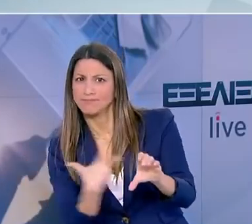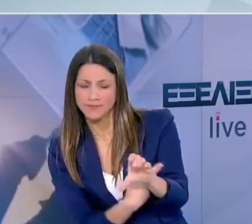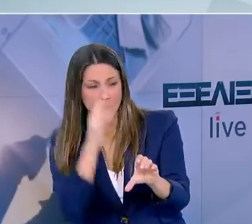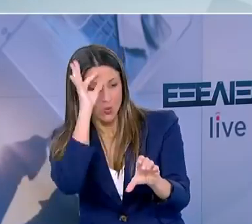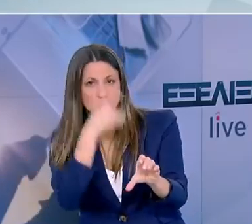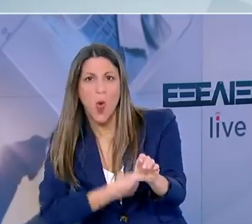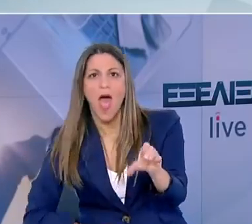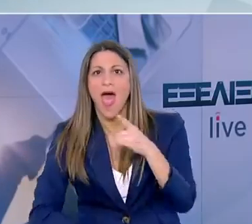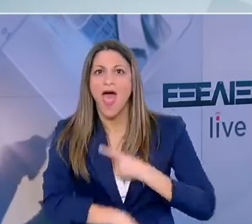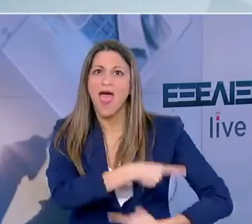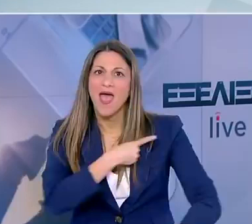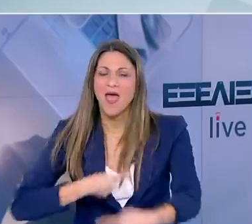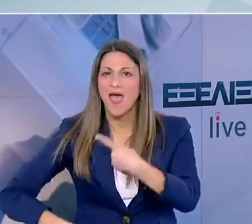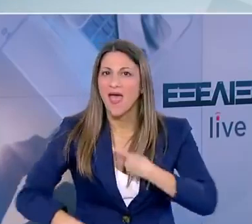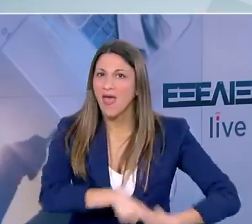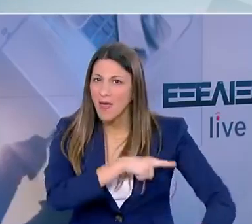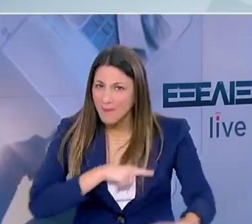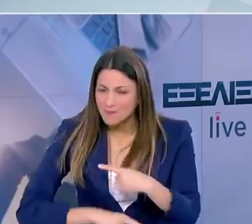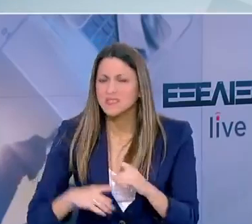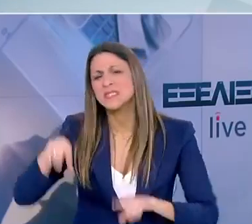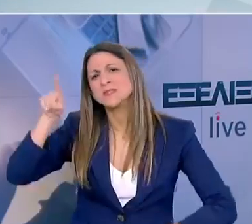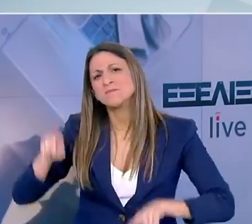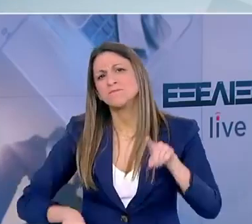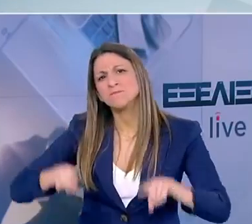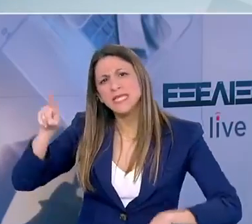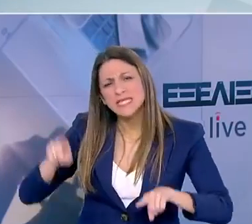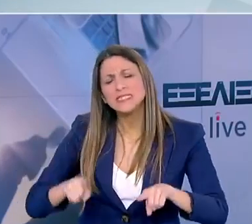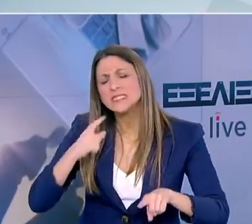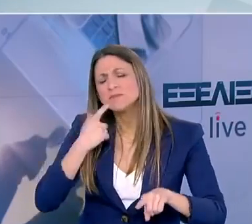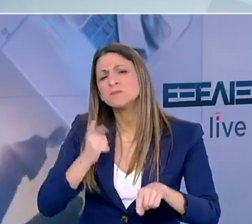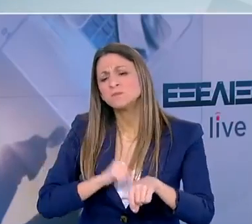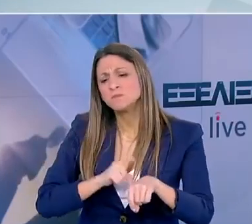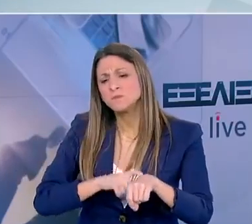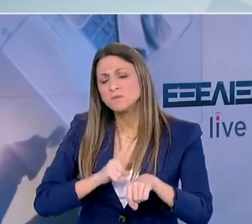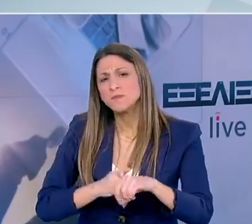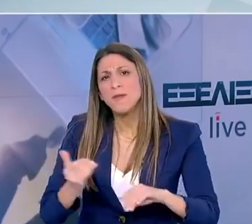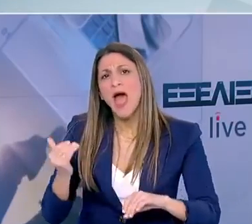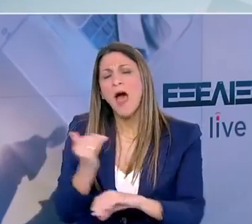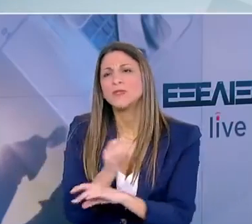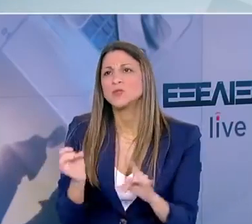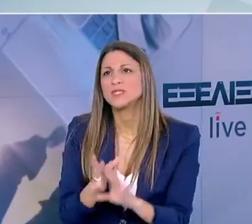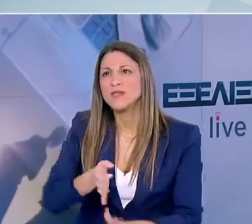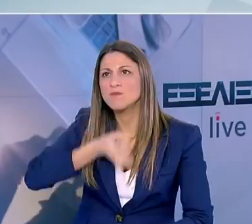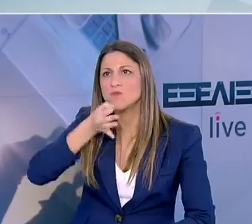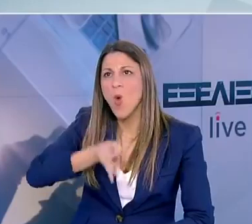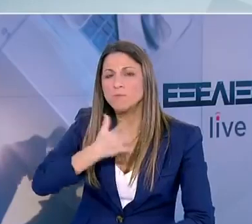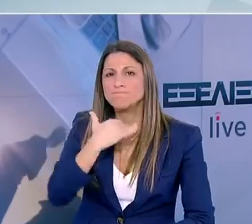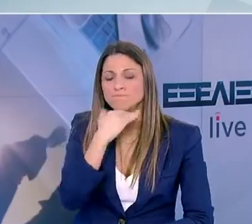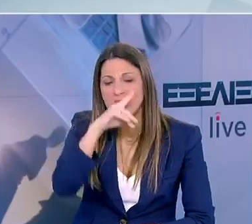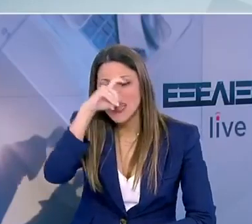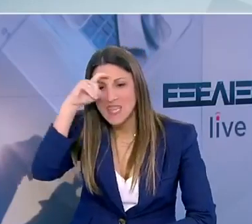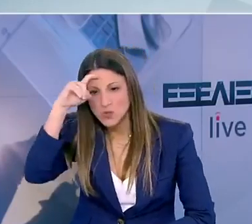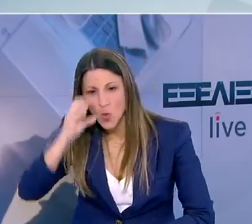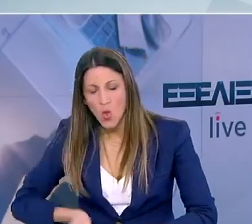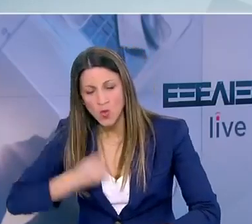θυμίζουν εγκεφαλικό, όπως μια αδυναμία στο χέρι ή στο πόδι, μια δυσκολία στην ομιλία, θα πρέπει να πηγαίνουν απαραίτητα στα νοσοκομεία άμεσα, ώστε